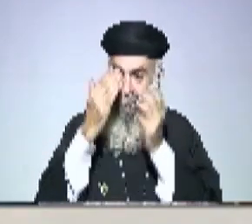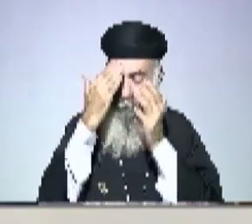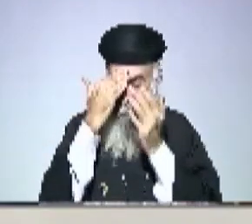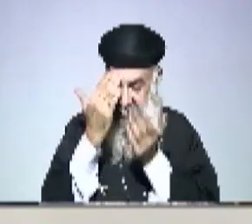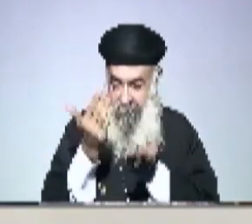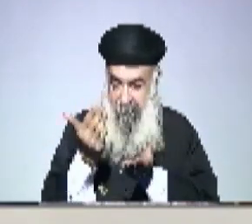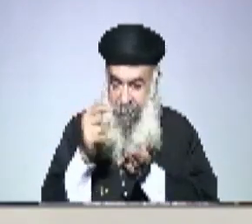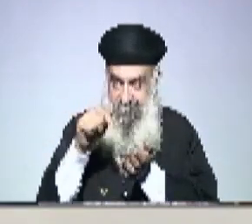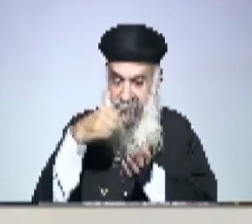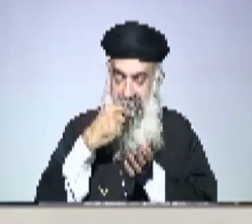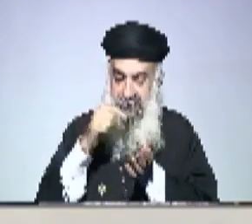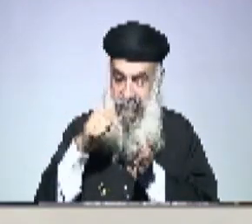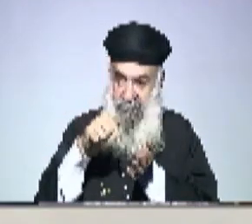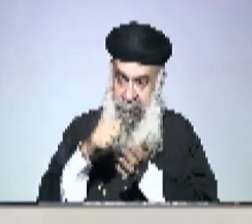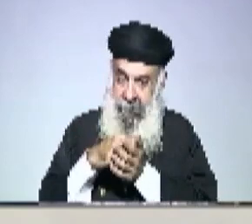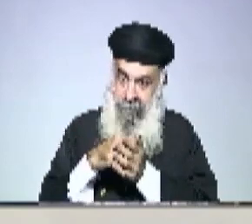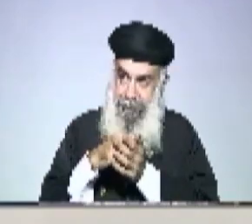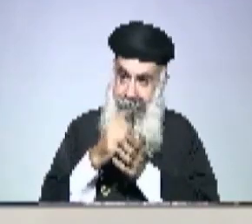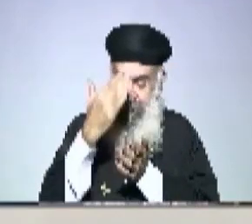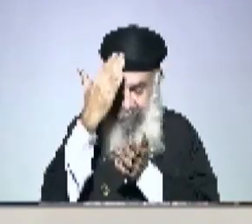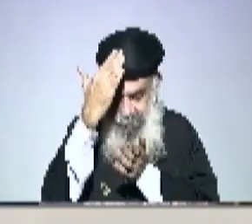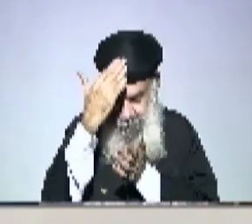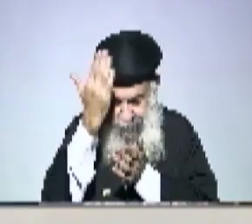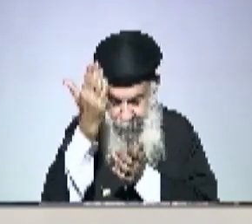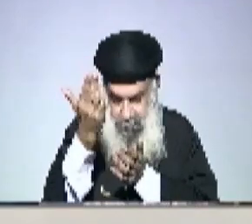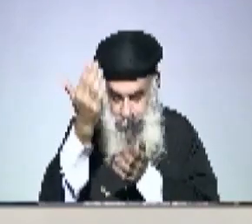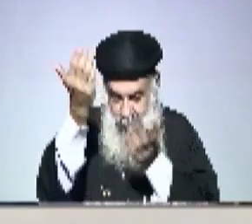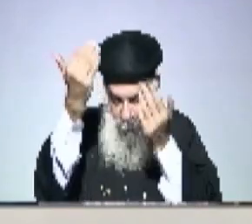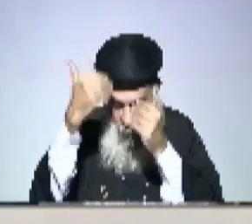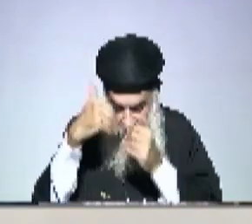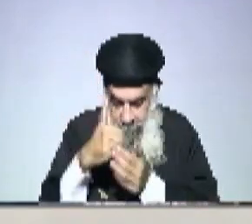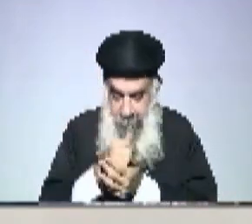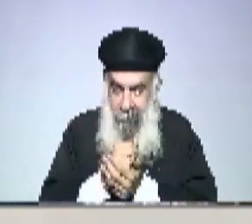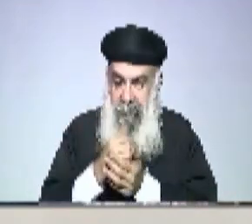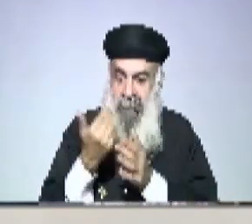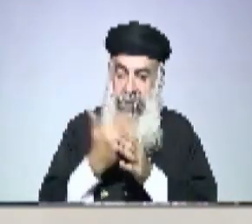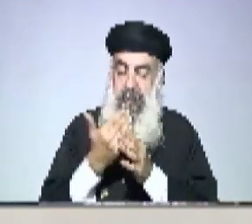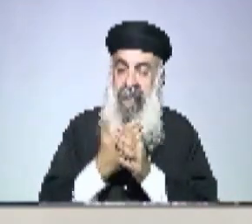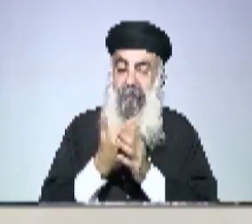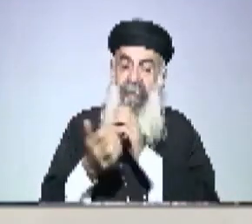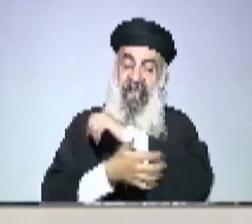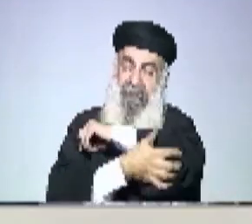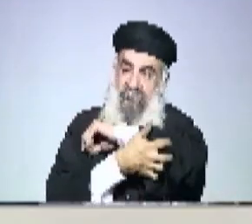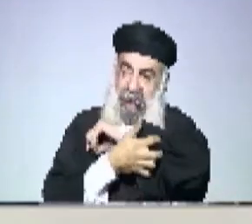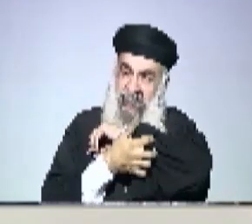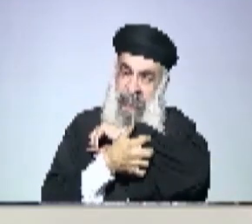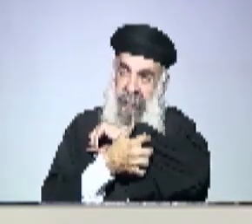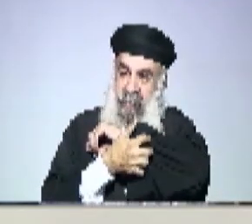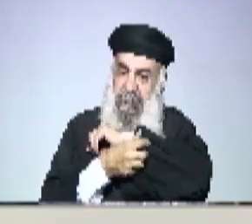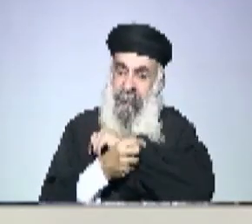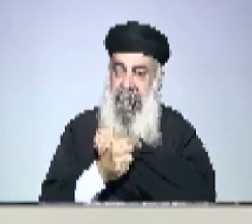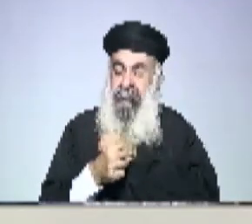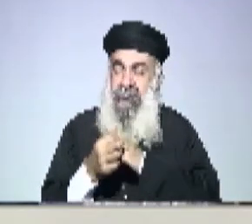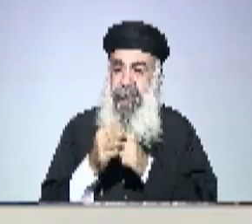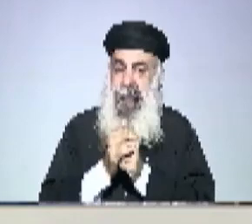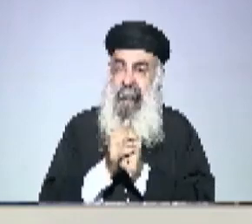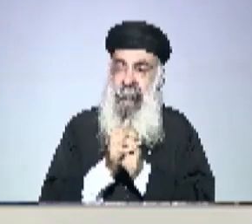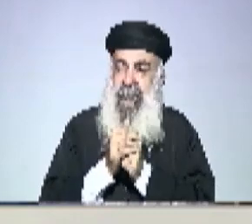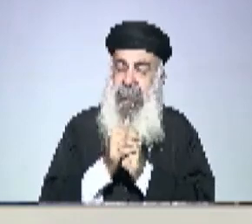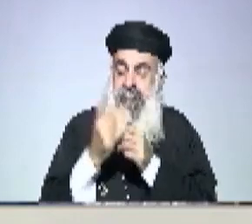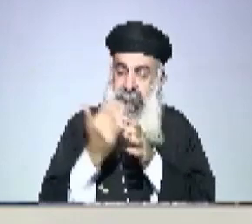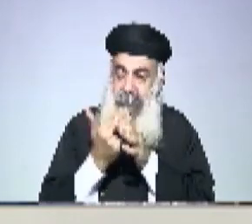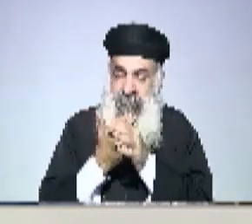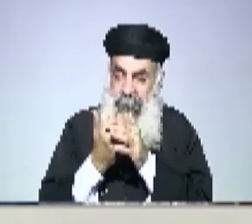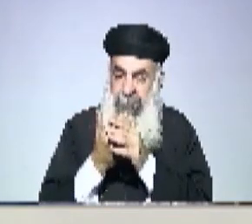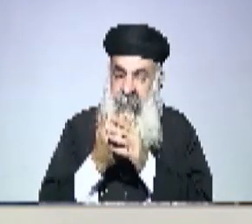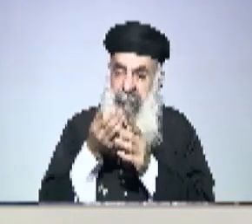اكليل السنه بصلاحك صلاحه معناه خيره من اجل فقراء شعبك من اجل